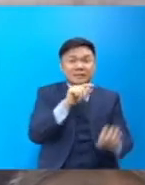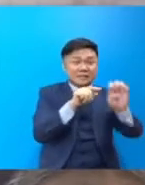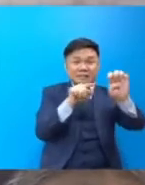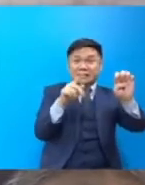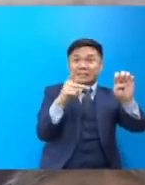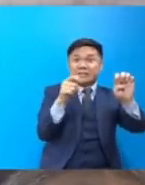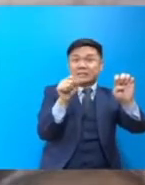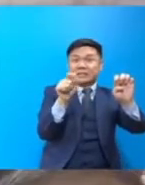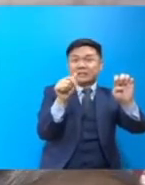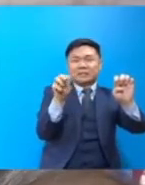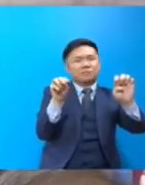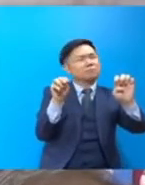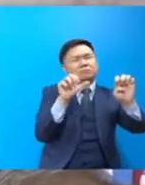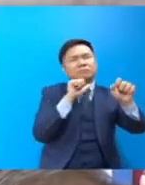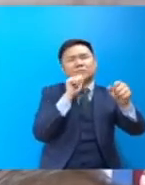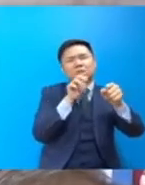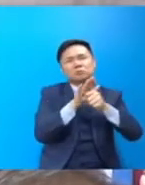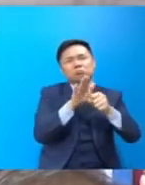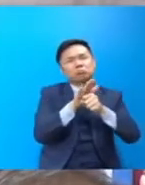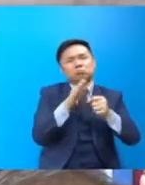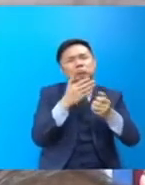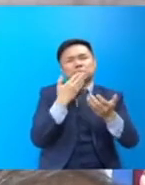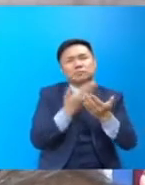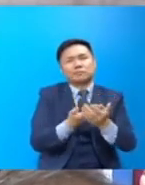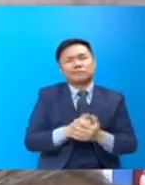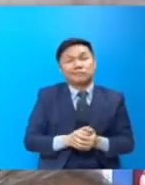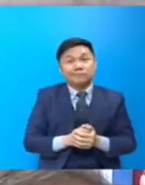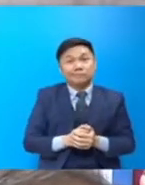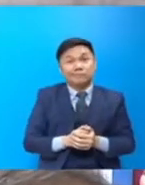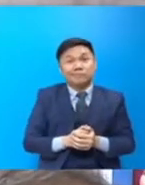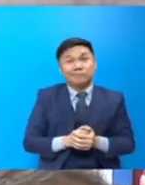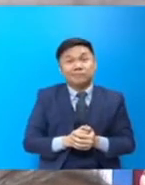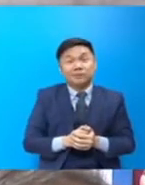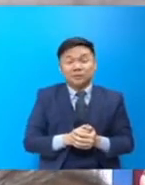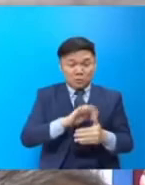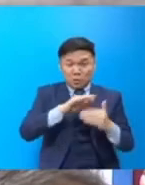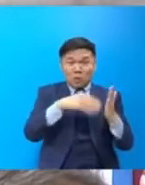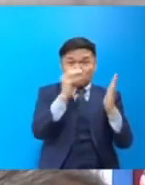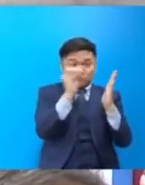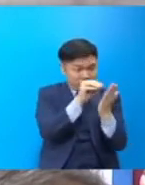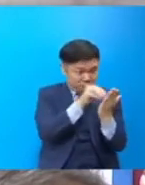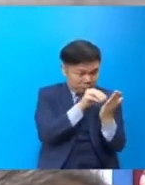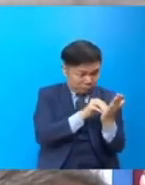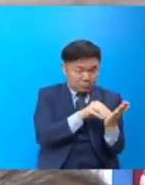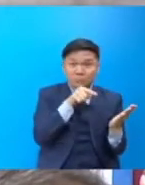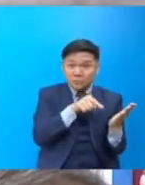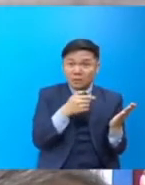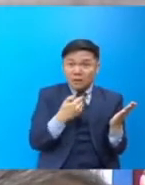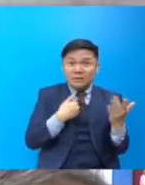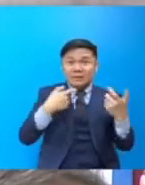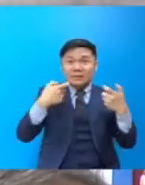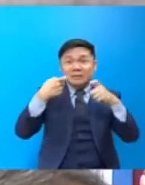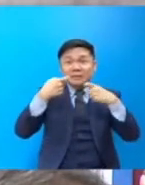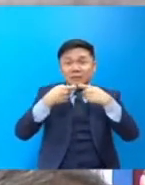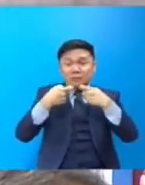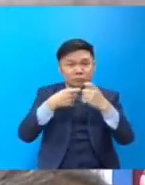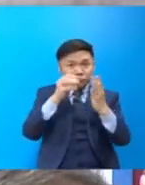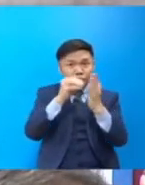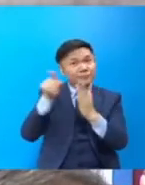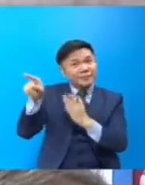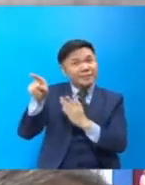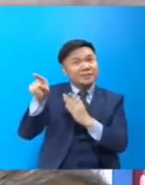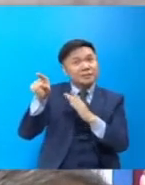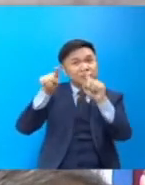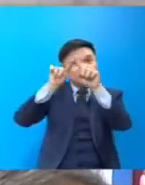sendiri eh gimana bukan semua Dia mendokumentasi adalah bentuk elektronik yang